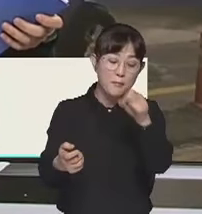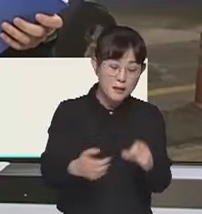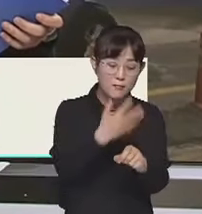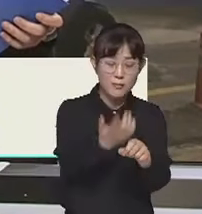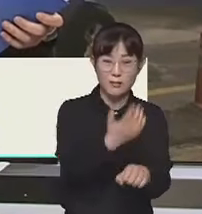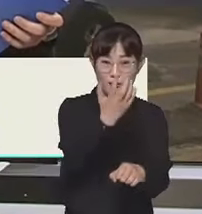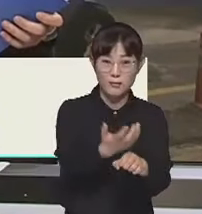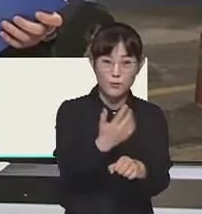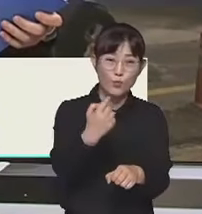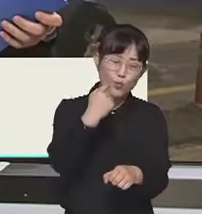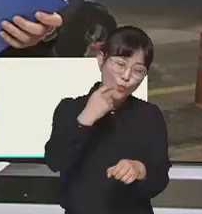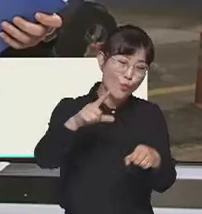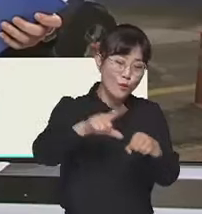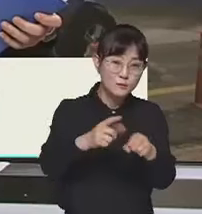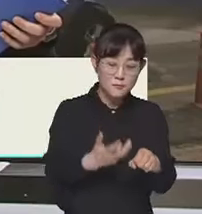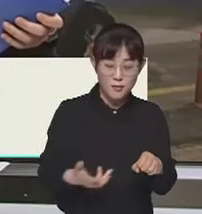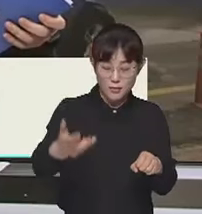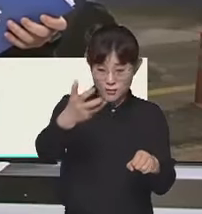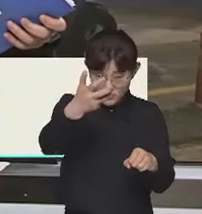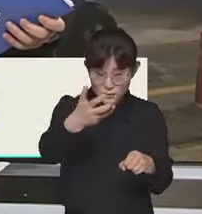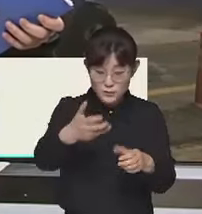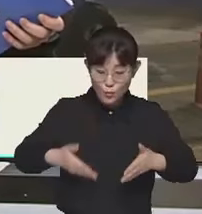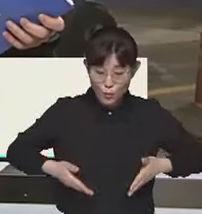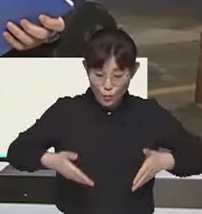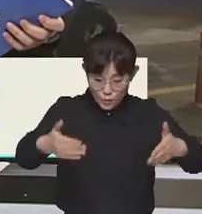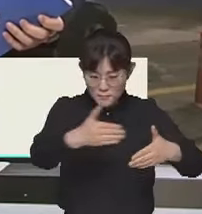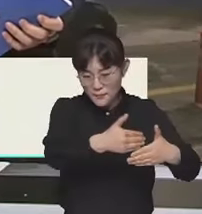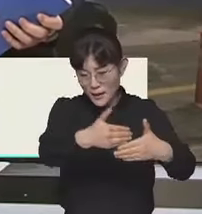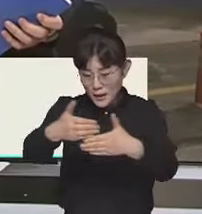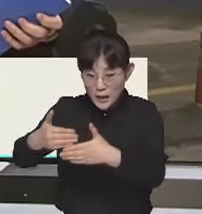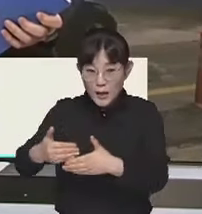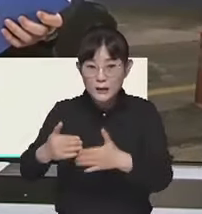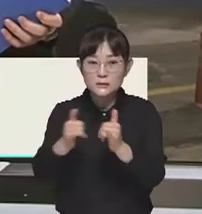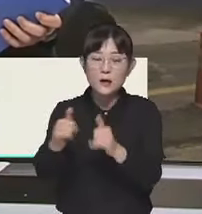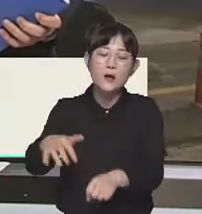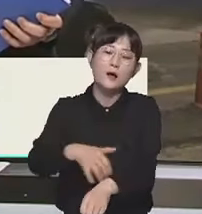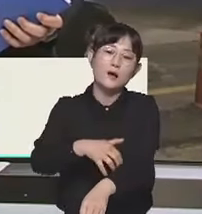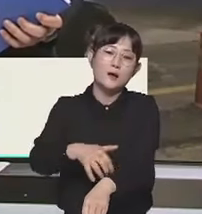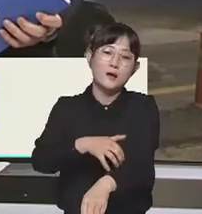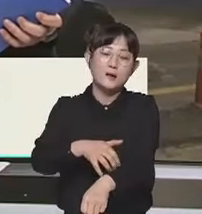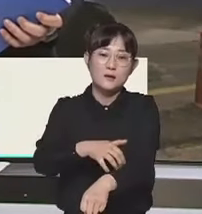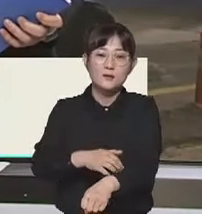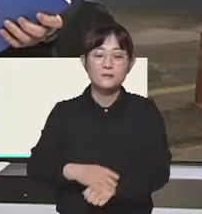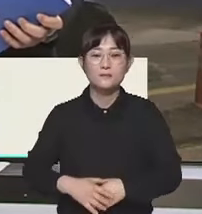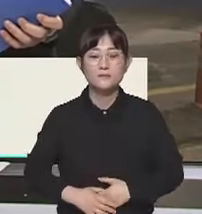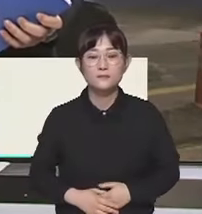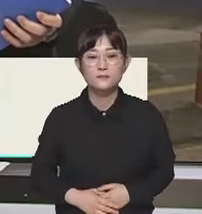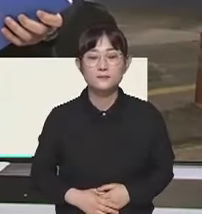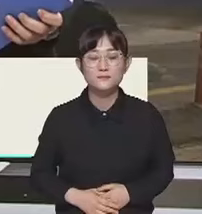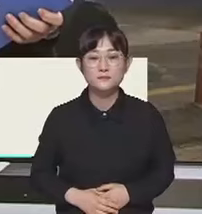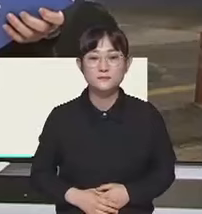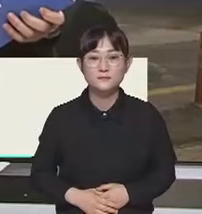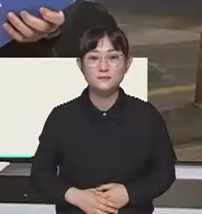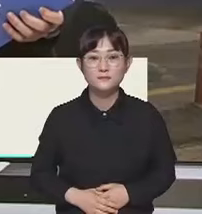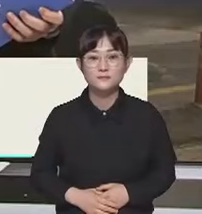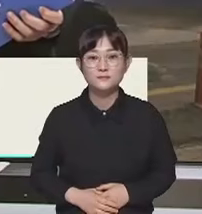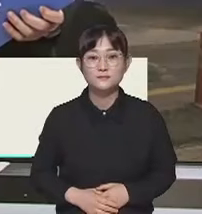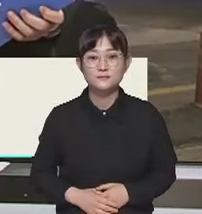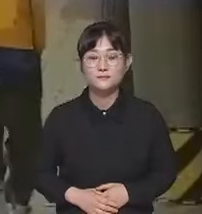분출되고 일대 도로가 통제되는 등 출근길 시민들이 불편을 겪었습니다 조경원 기자의 보도입니다